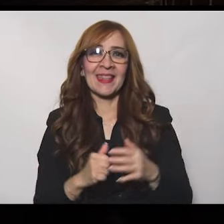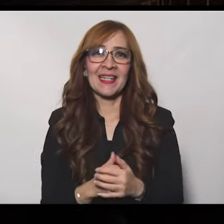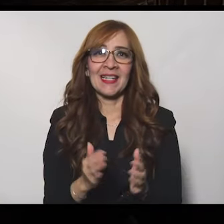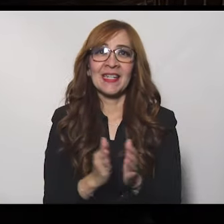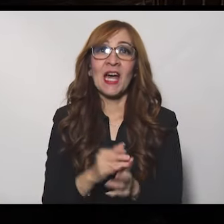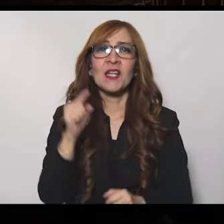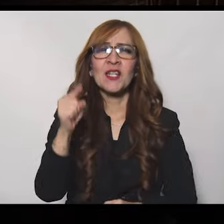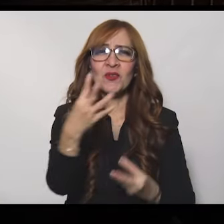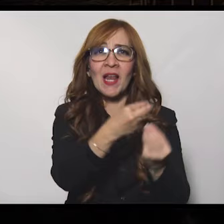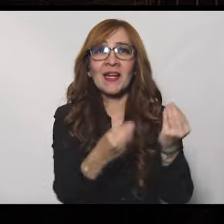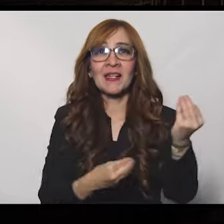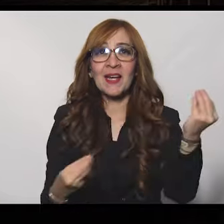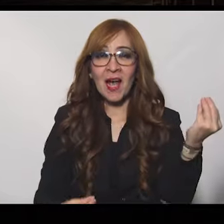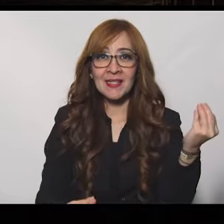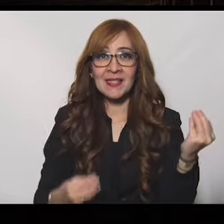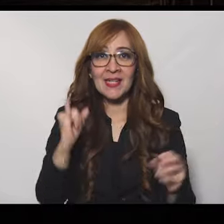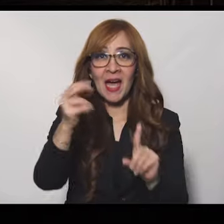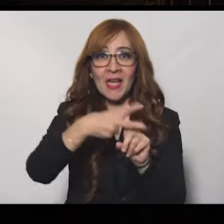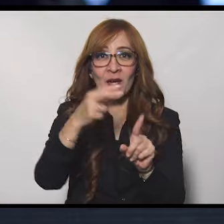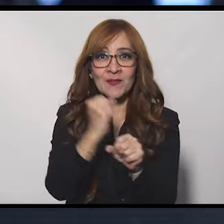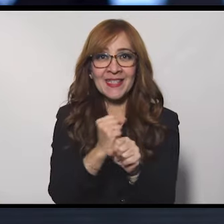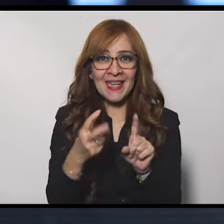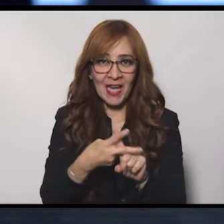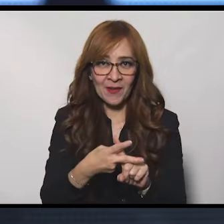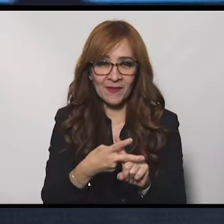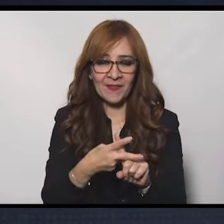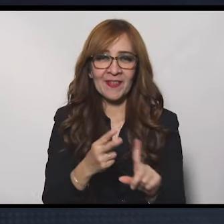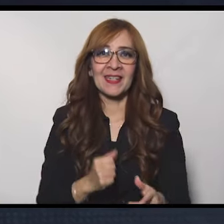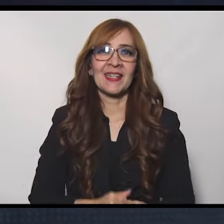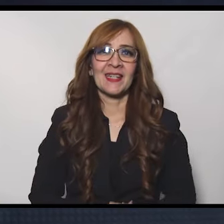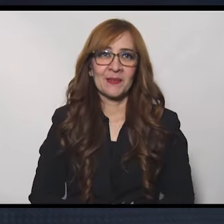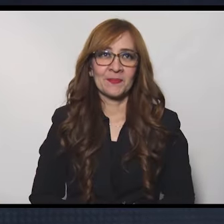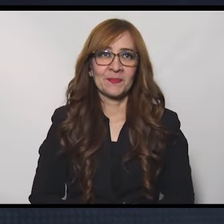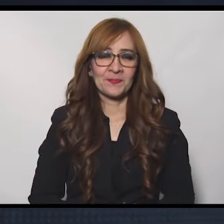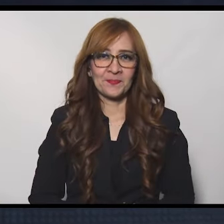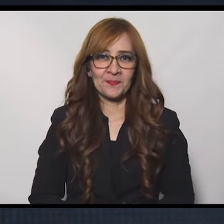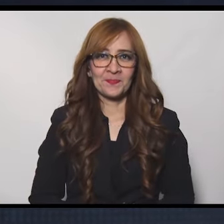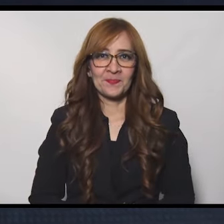That is the generation yang ada di IFGF, Bapak Ibu.